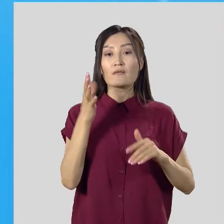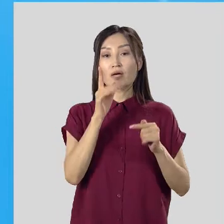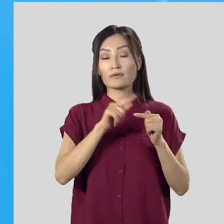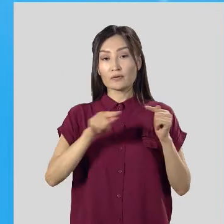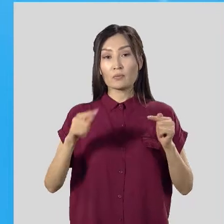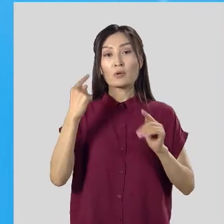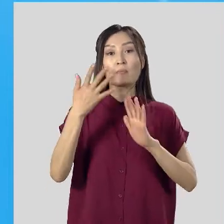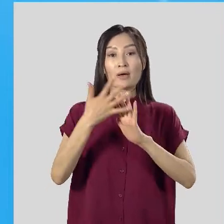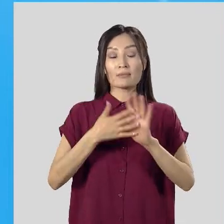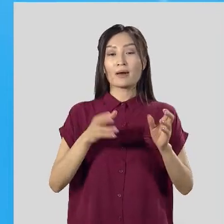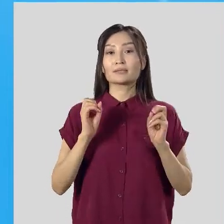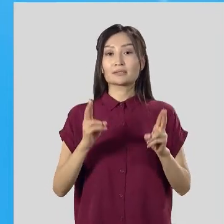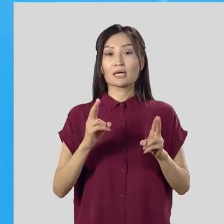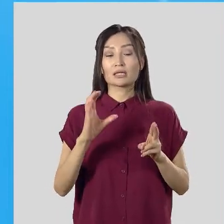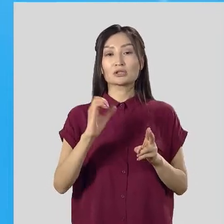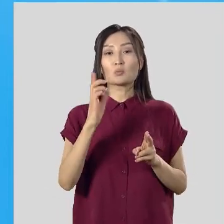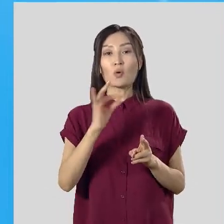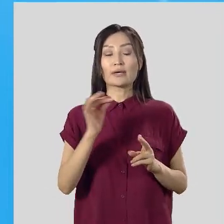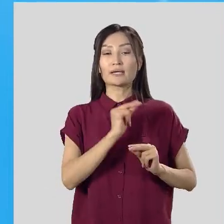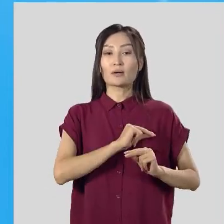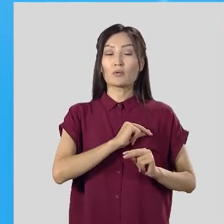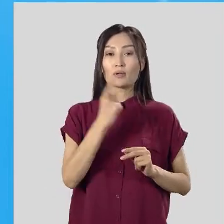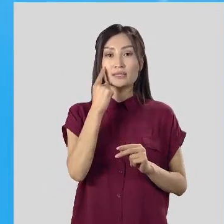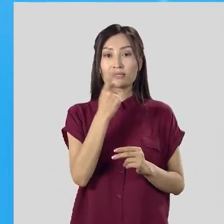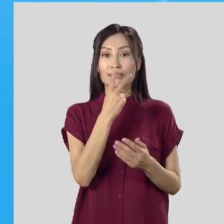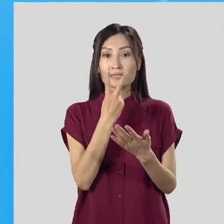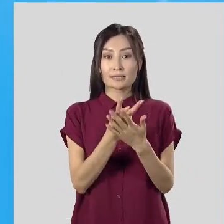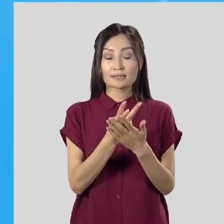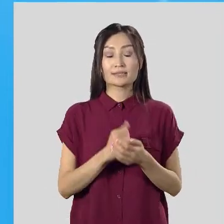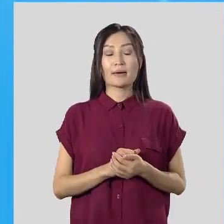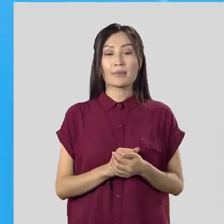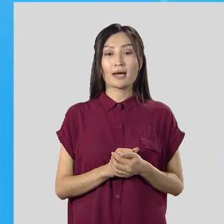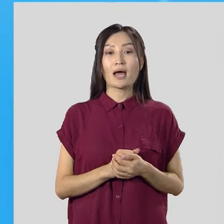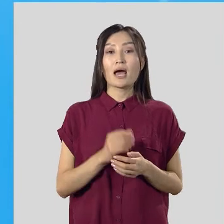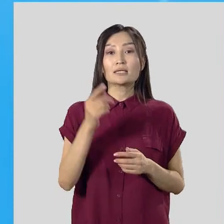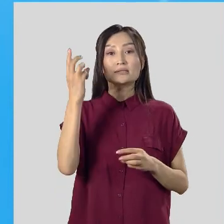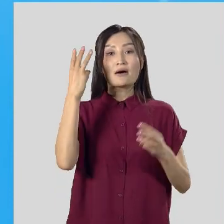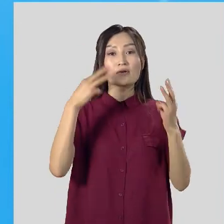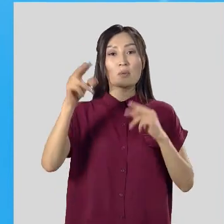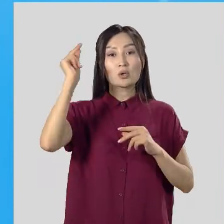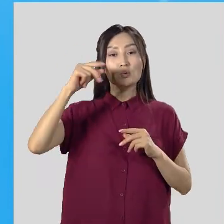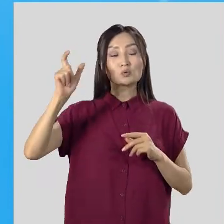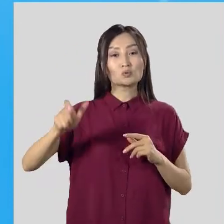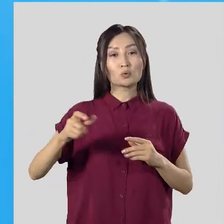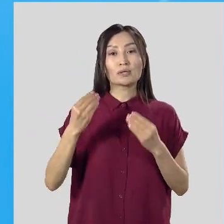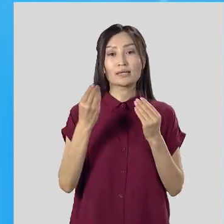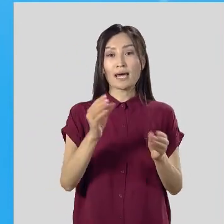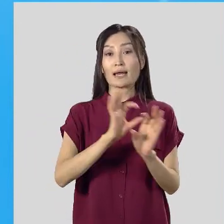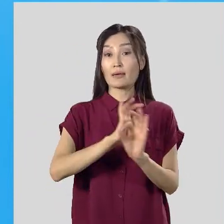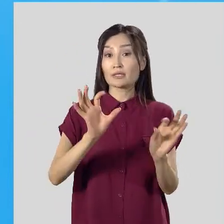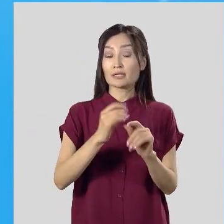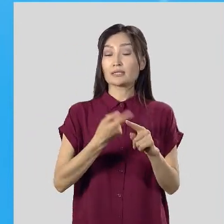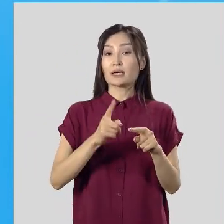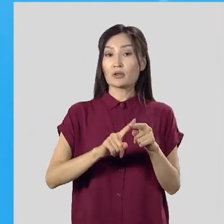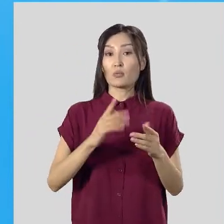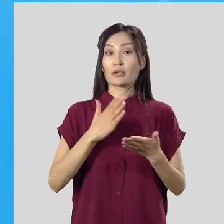времен понимались как сбои в работе зрительной системы. Современные ученые дали объяснение